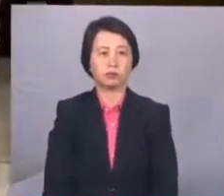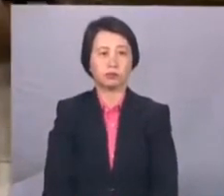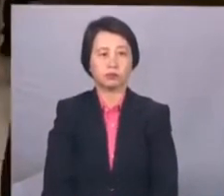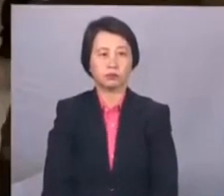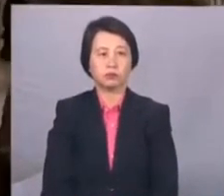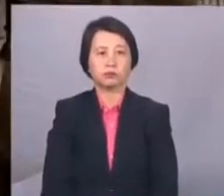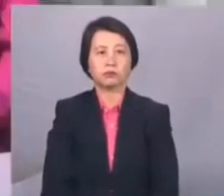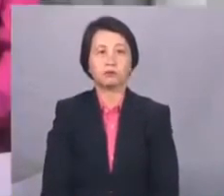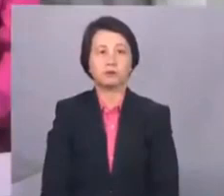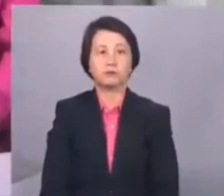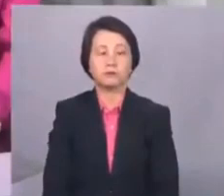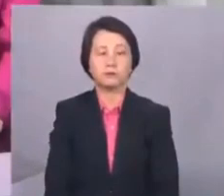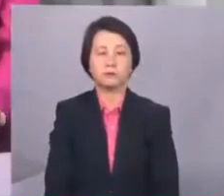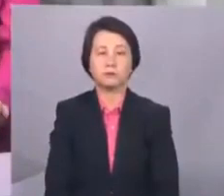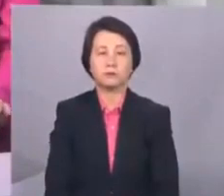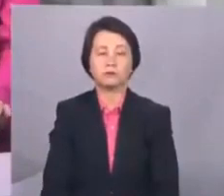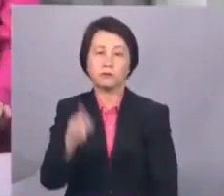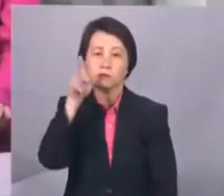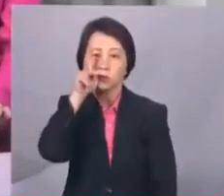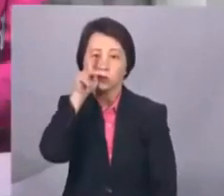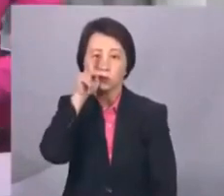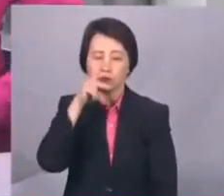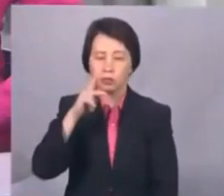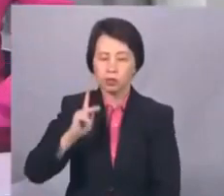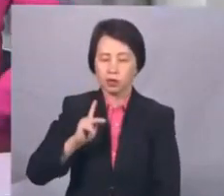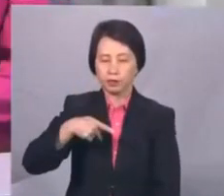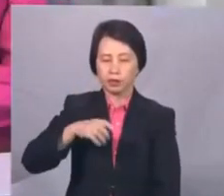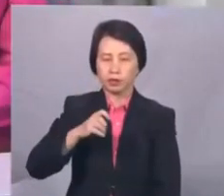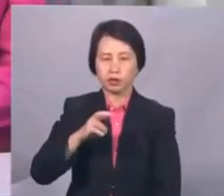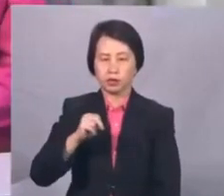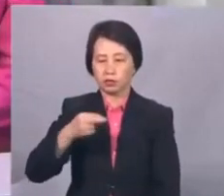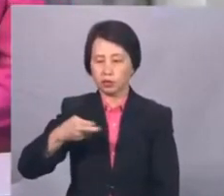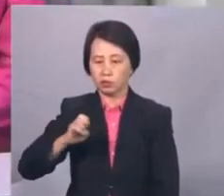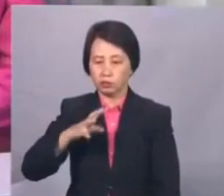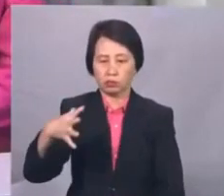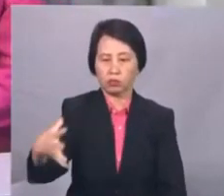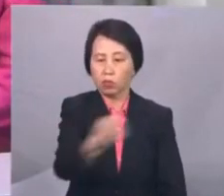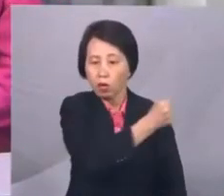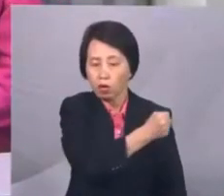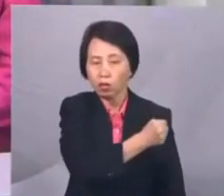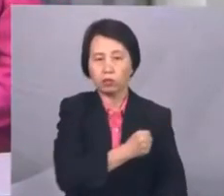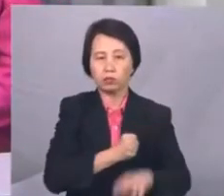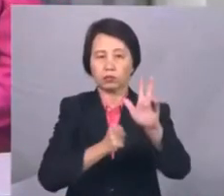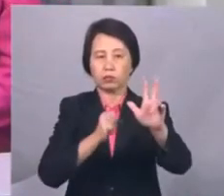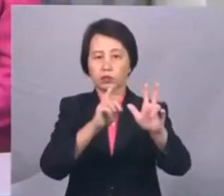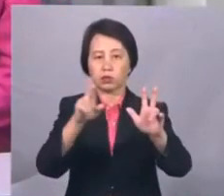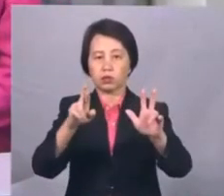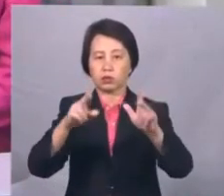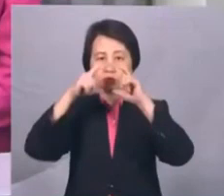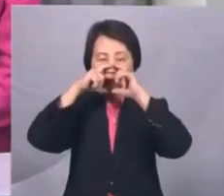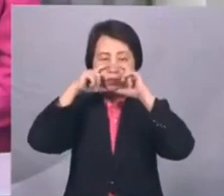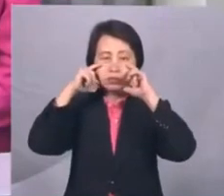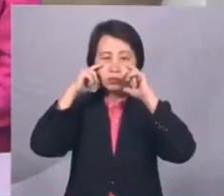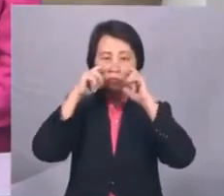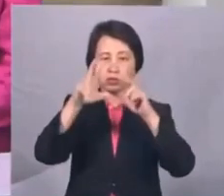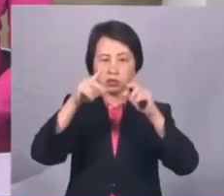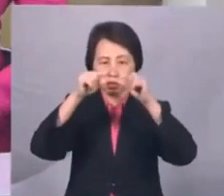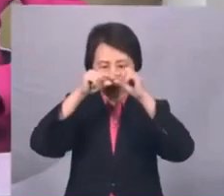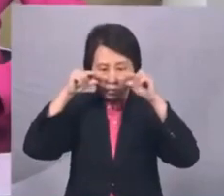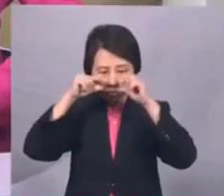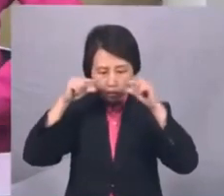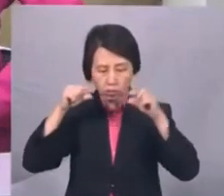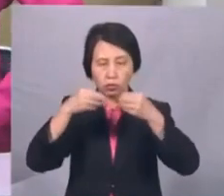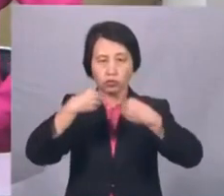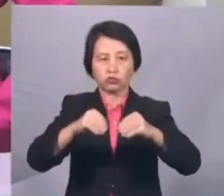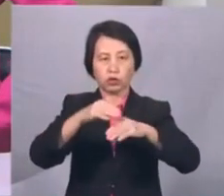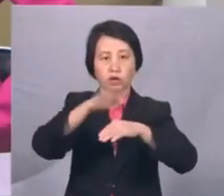Hai b**** di Kedah kepedean icipy negeri itu merampas lebih 3000 unit topengmu ketiga latest yang